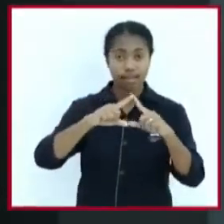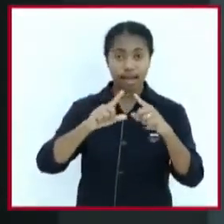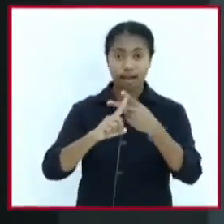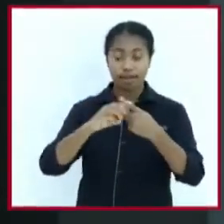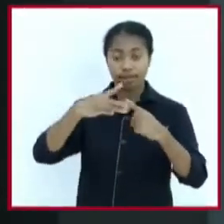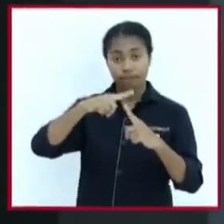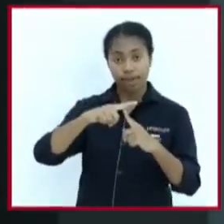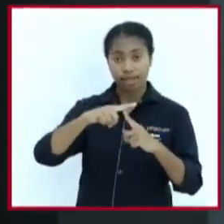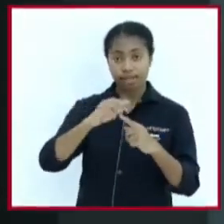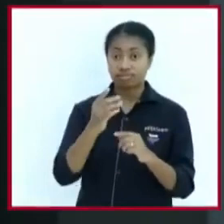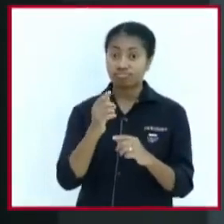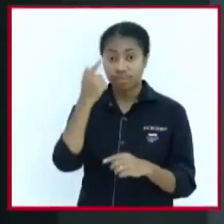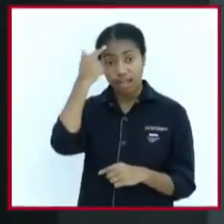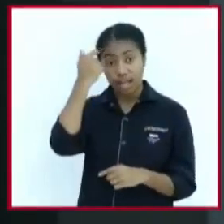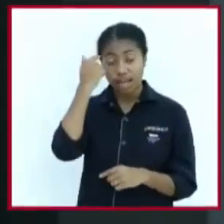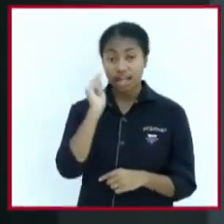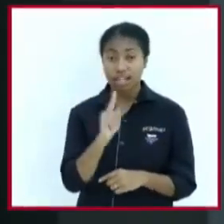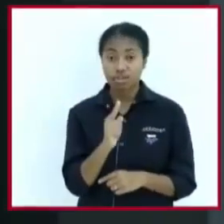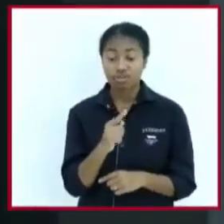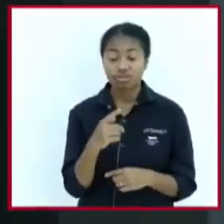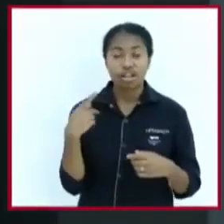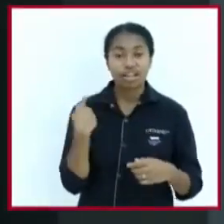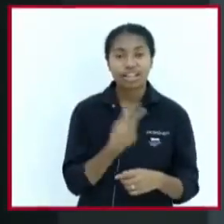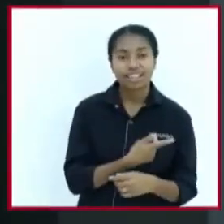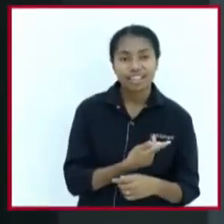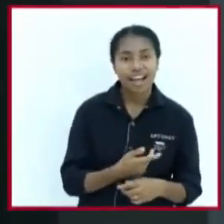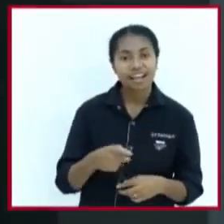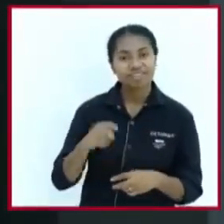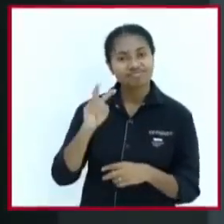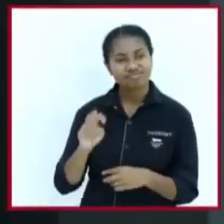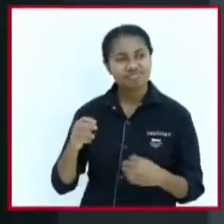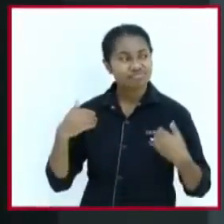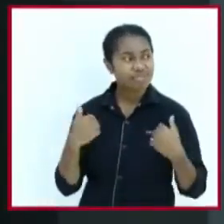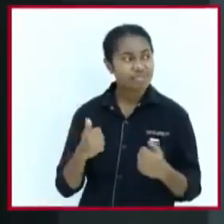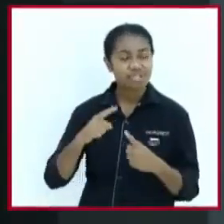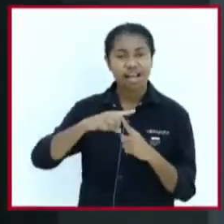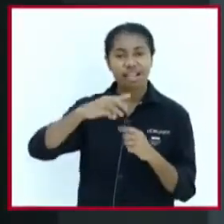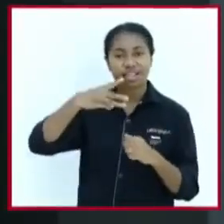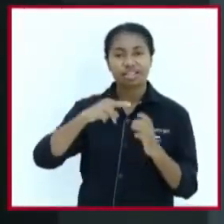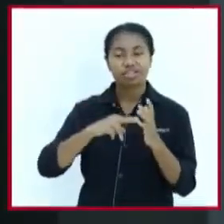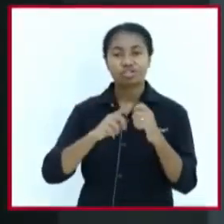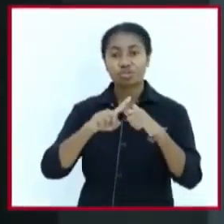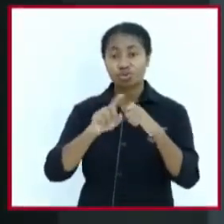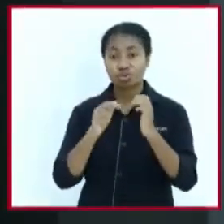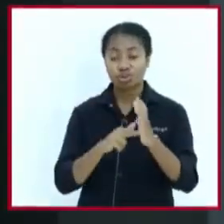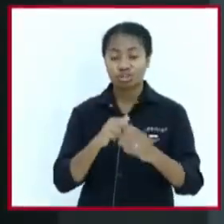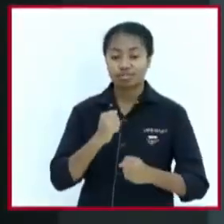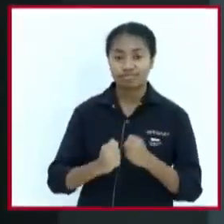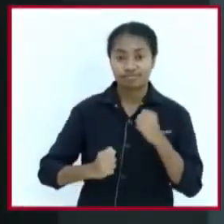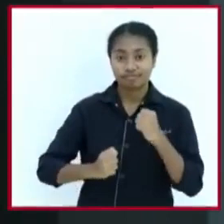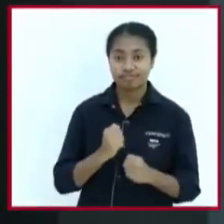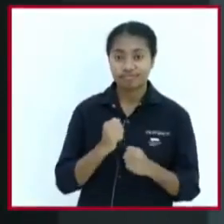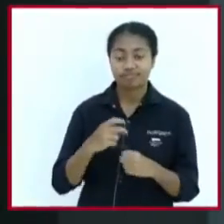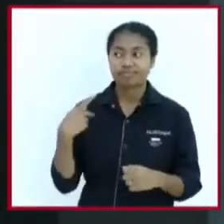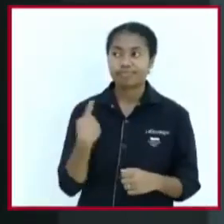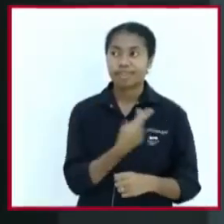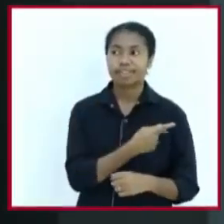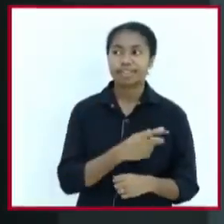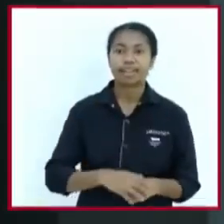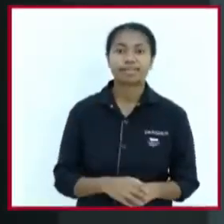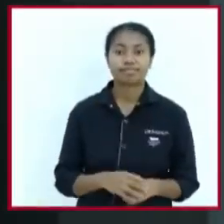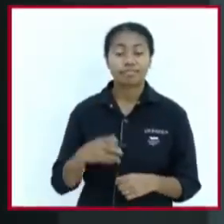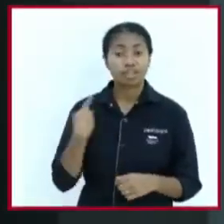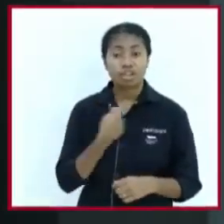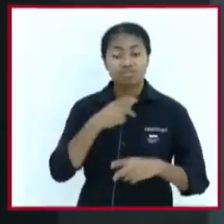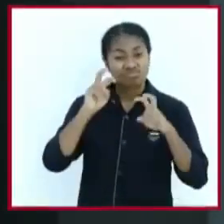karena itulah maka kita harus bertekun dalam Hai pelarian kita ini kita